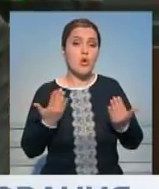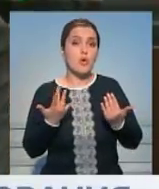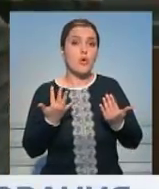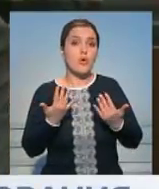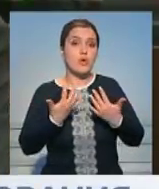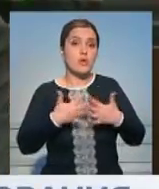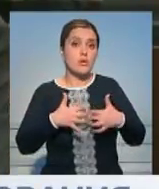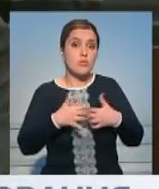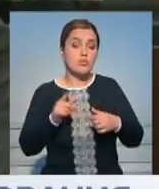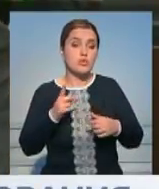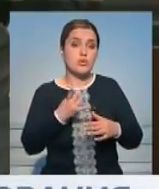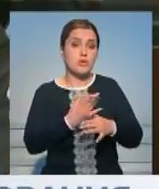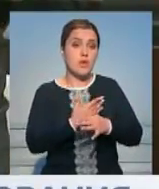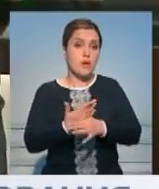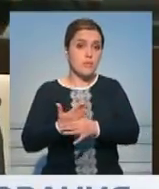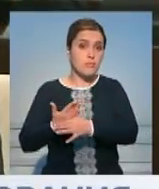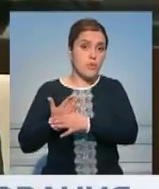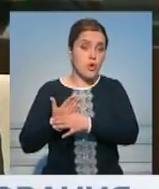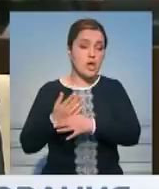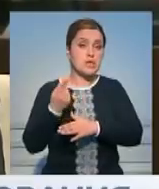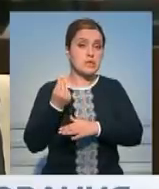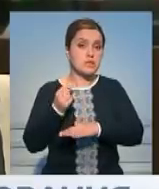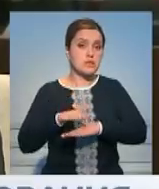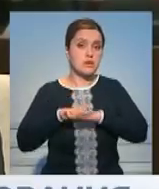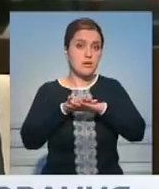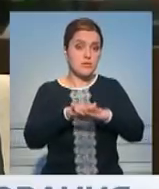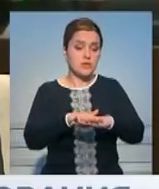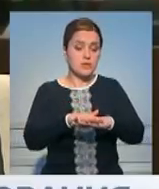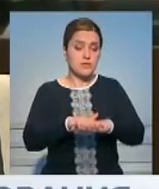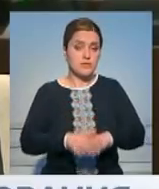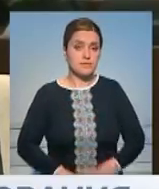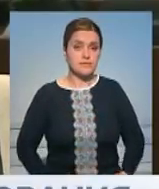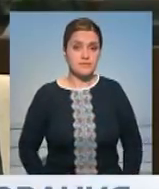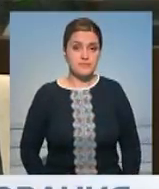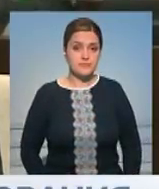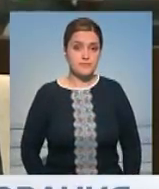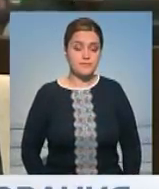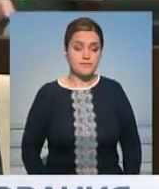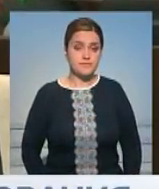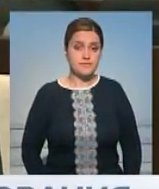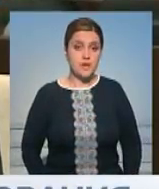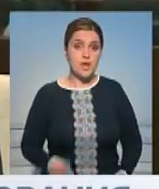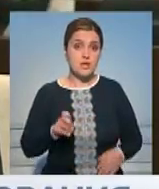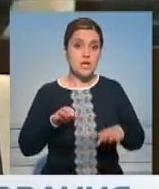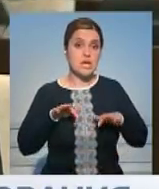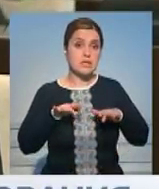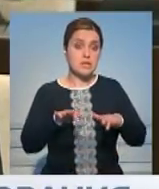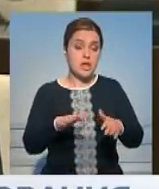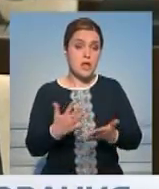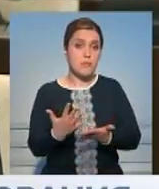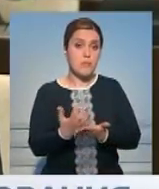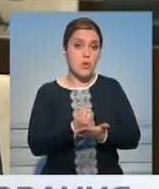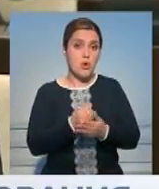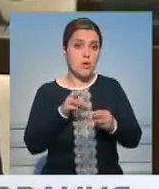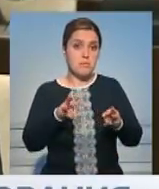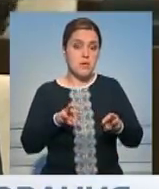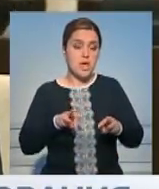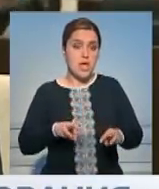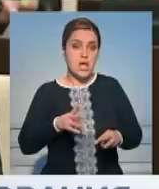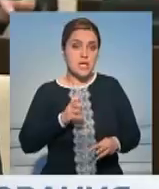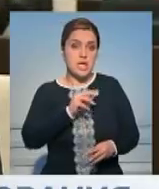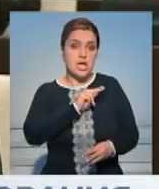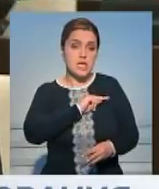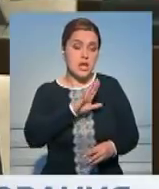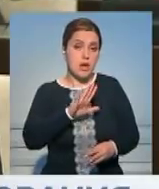можем предпринять, ну и, конечно, какие средства закладывать на соответствующие выплаты. А на деле получается, что Министерство работает по уже случившемуся